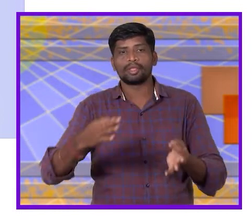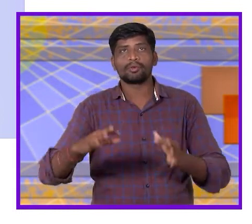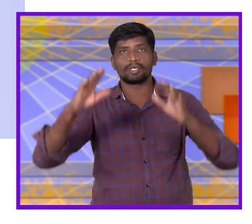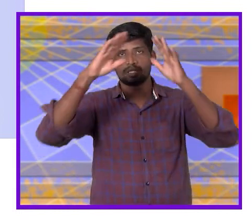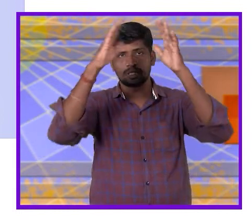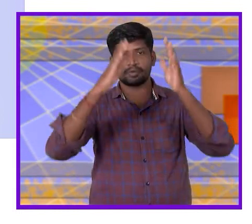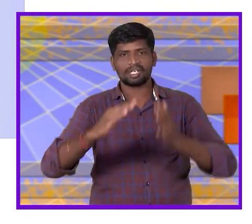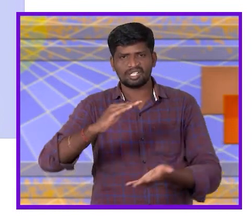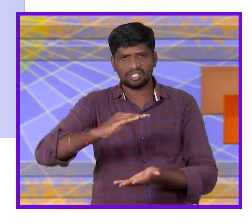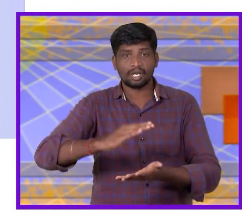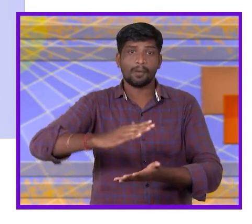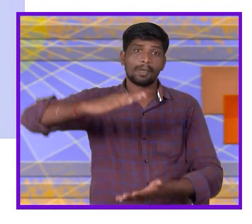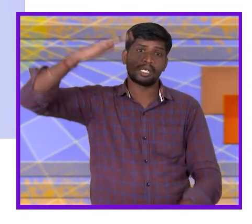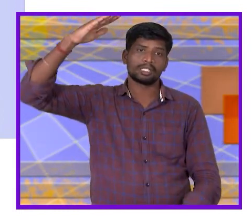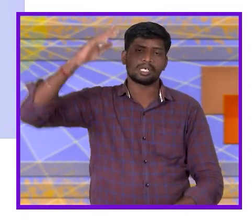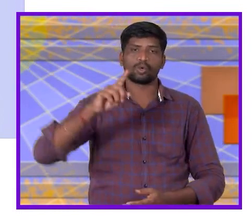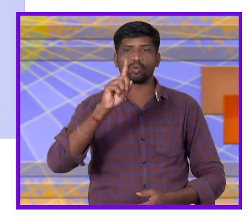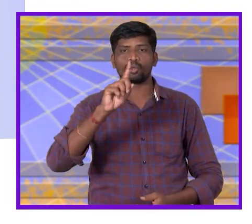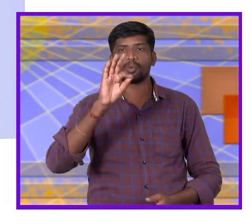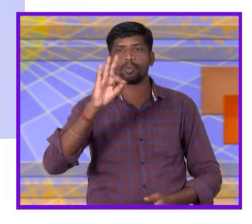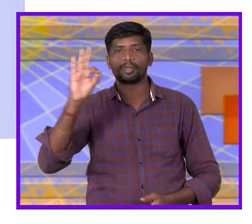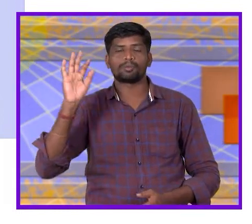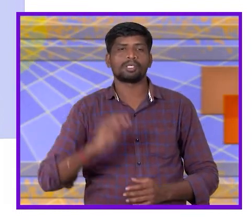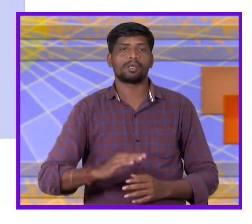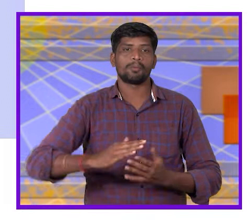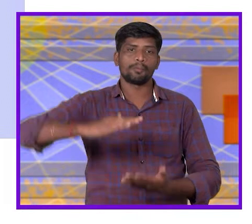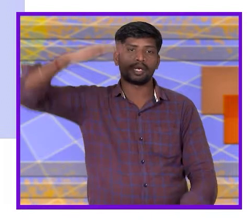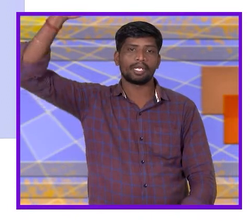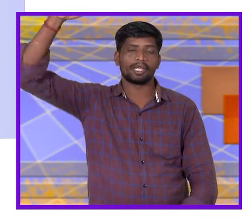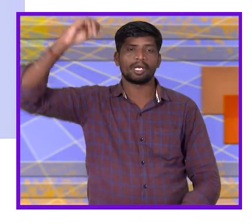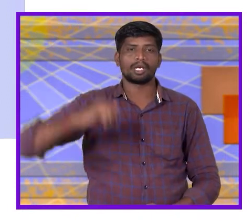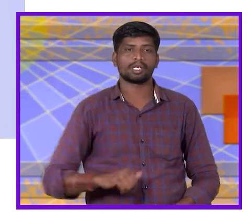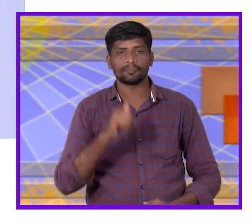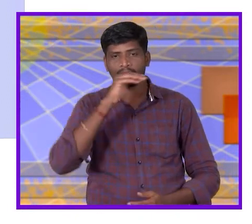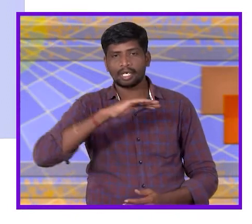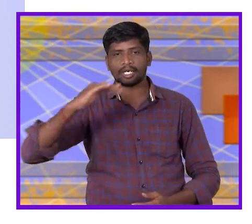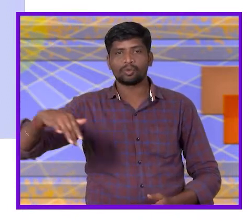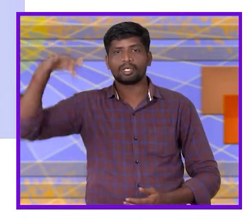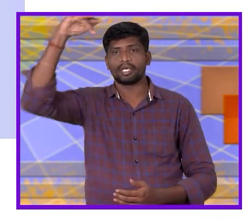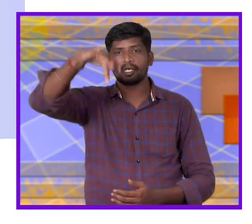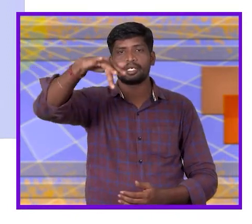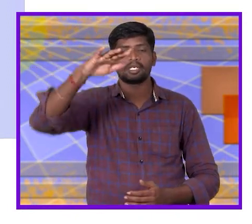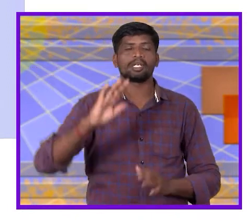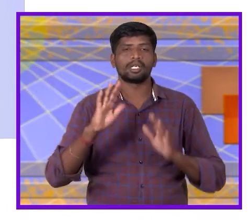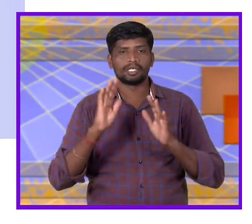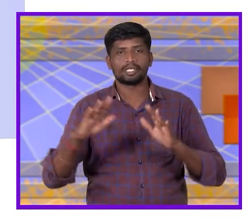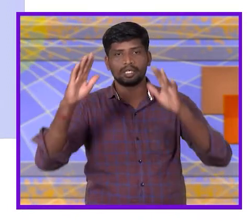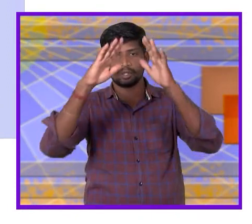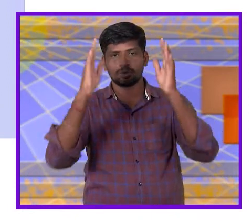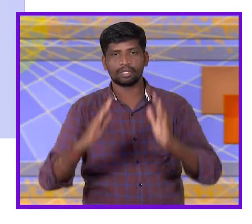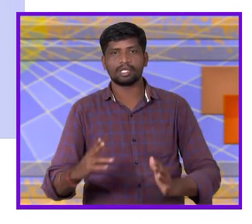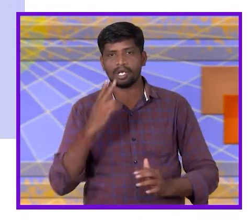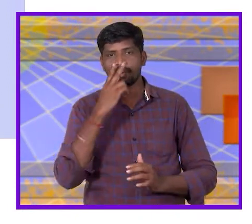மிக பிரமாண்டமாக 133 அடி உயரத்தில் கடல் நடுவிலே விவேகானந்தர் பாறைக்கு அருகில் அமைக்கப்பட்டிருக்கு, அதை பற்றி பார்க்க